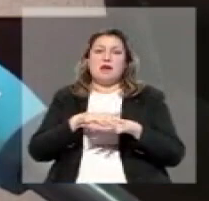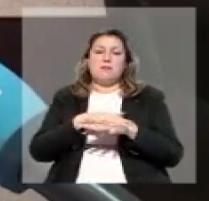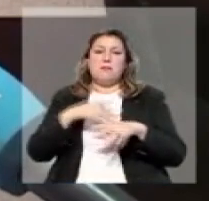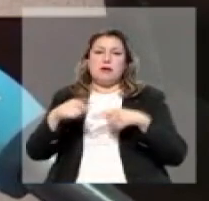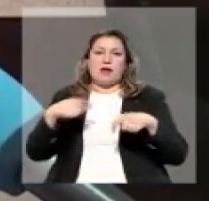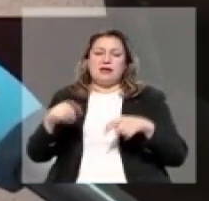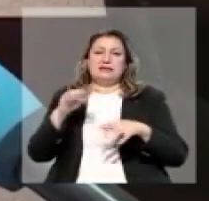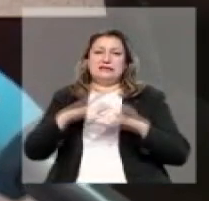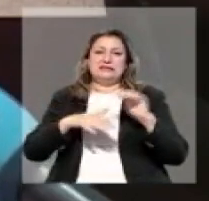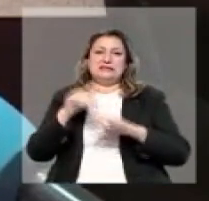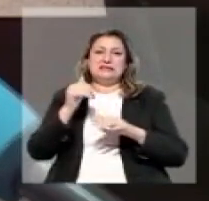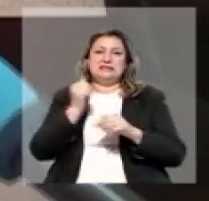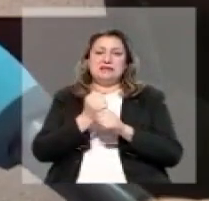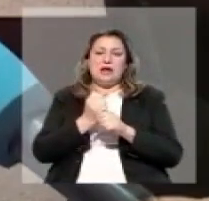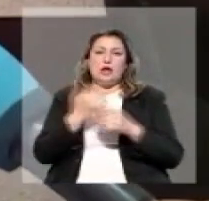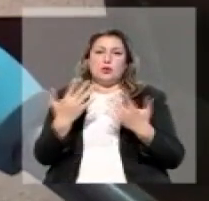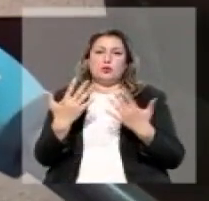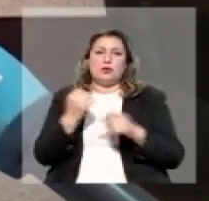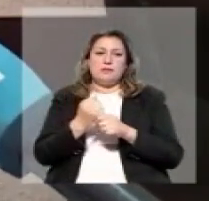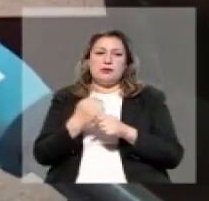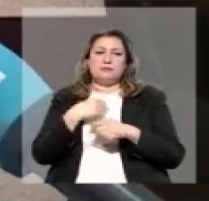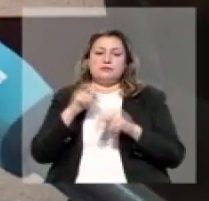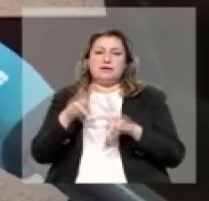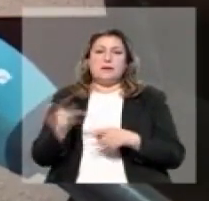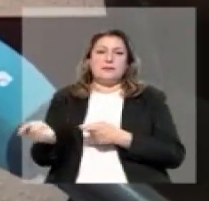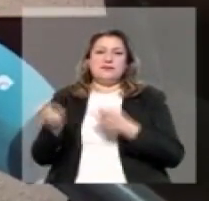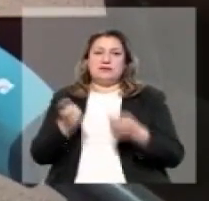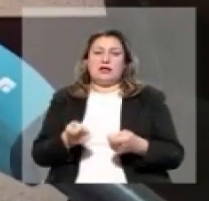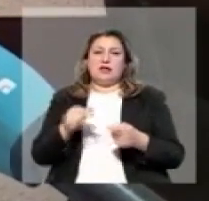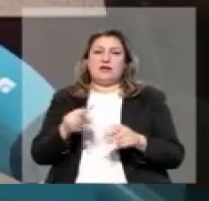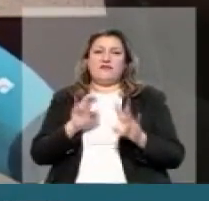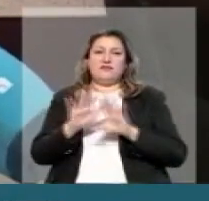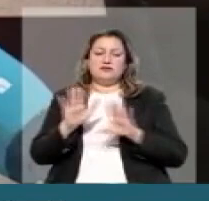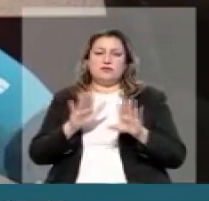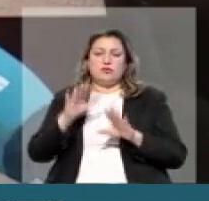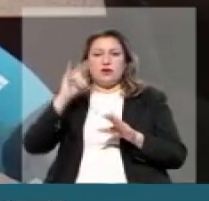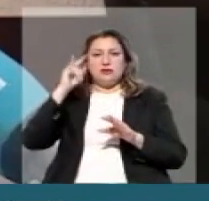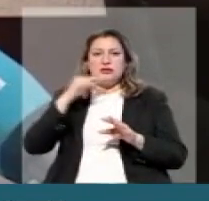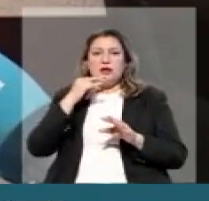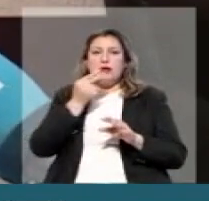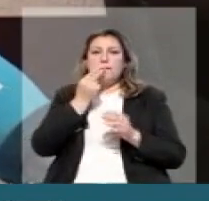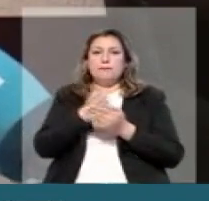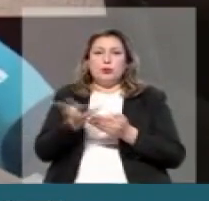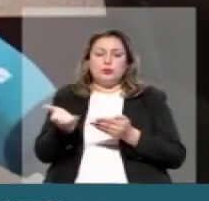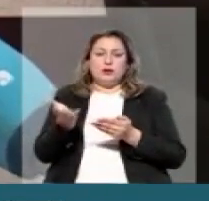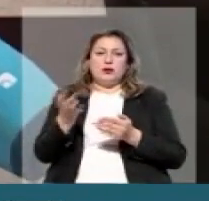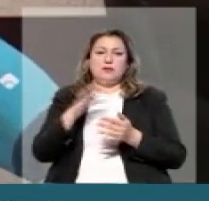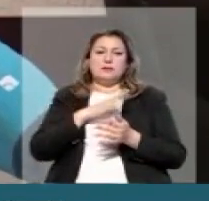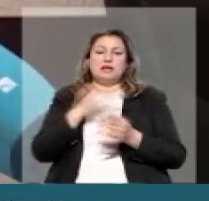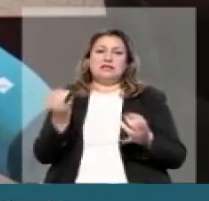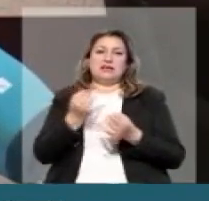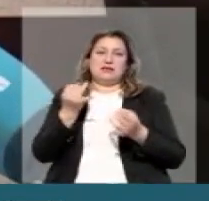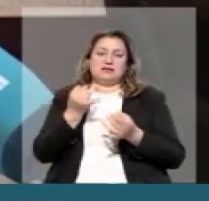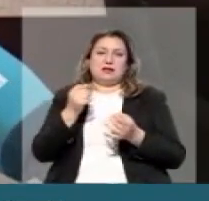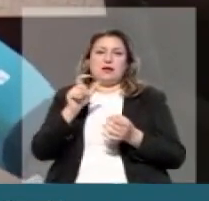Мен бұл көрмеге ұлттық тағам түрлерін арнайы алып келдім. Шараға қатысушылар тарапынан үлкен қызығушылық байқалады. Дәм татып, сатып алып